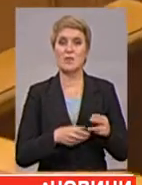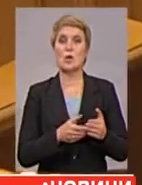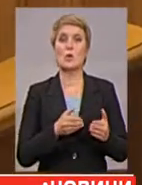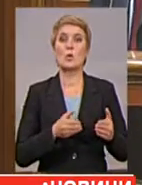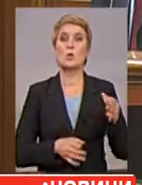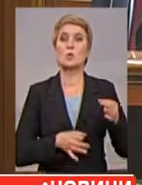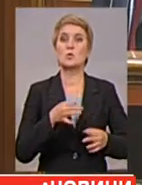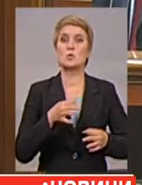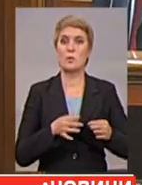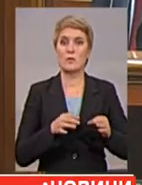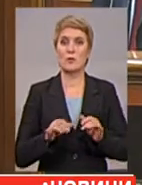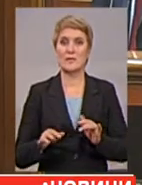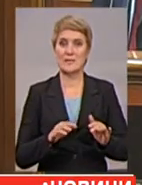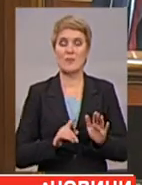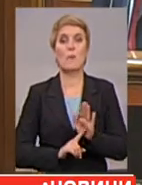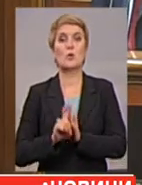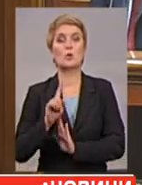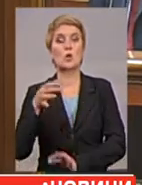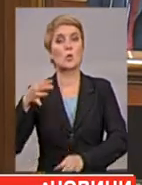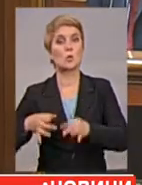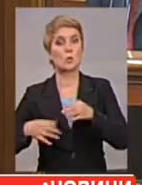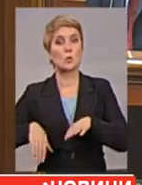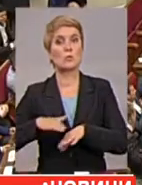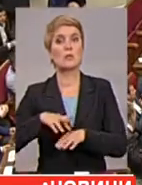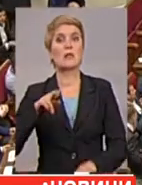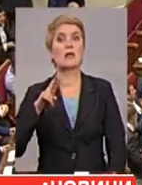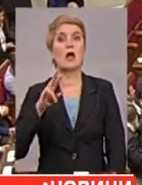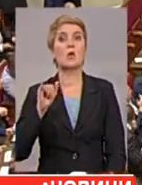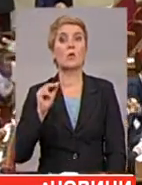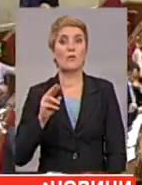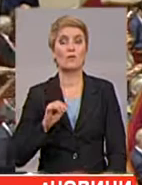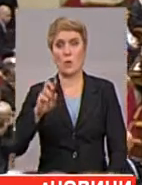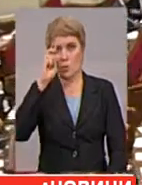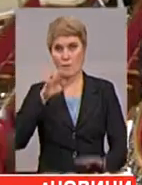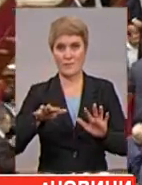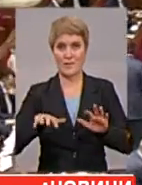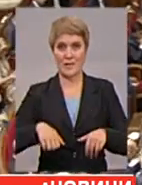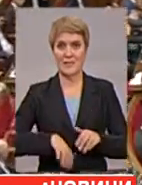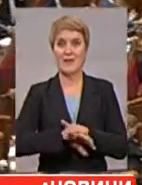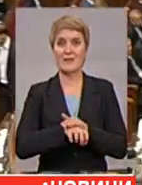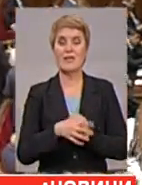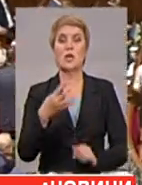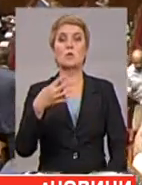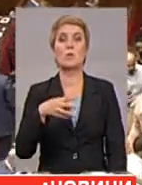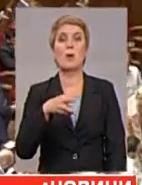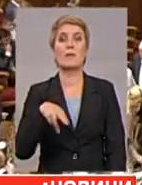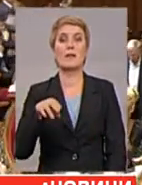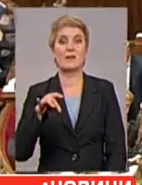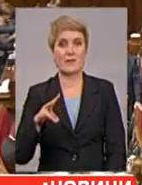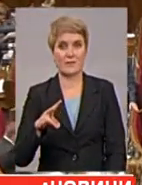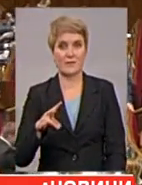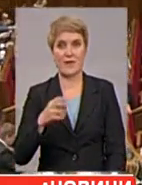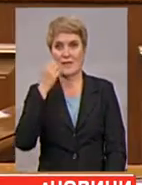початок судового процесу над Віктором Януковичем та конфіскацію викрадених 40 мільярдів гривень. Водночас дякує депутатам за ухвалений закон про